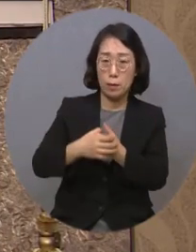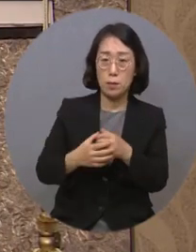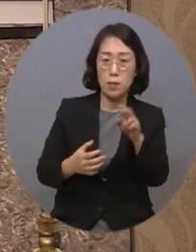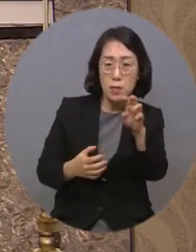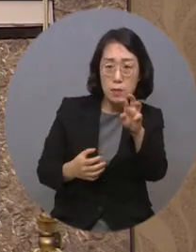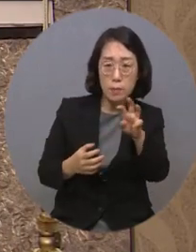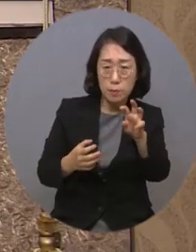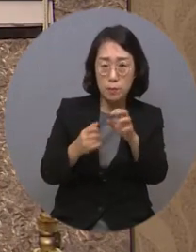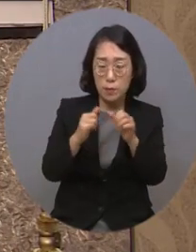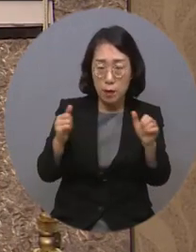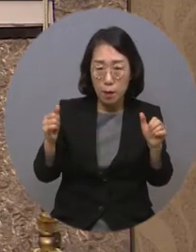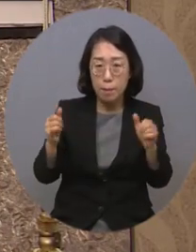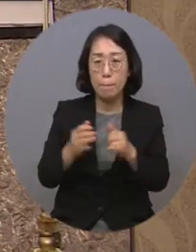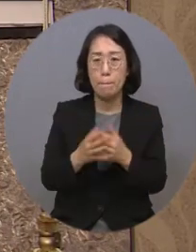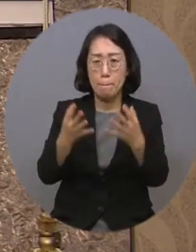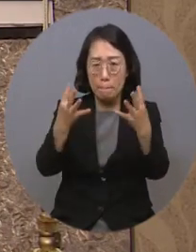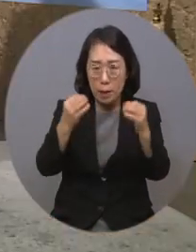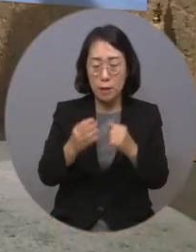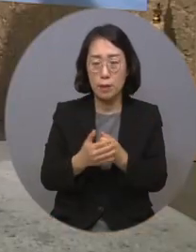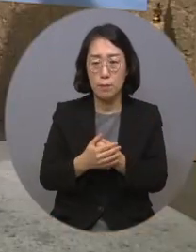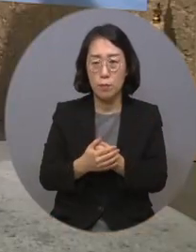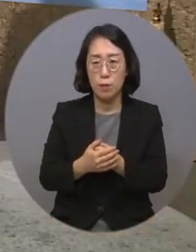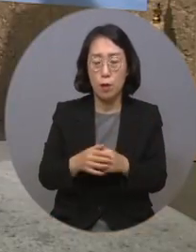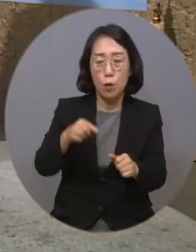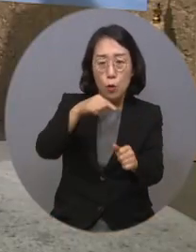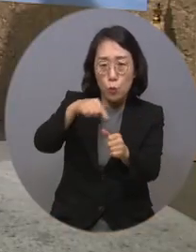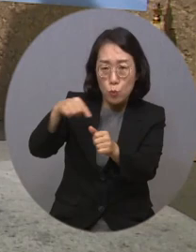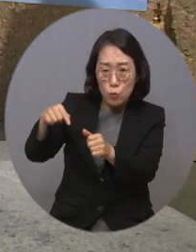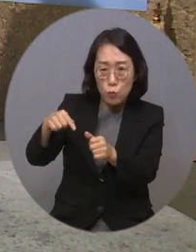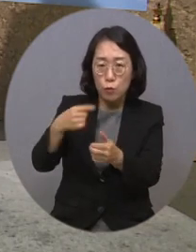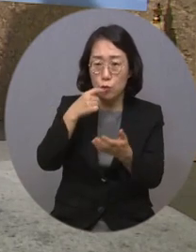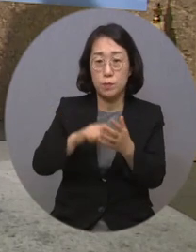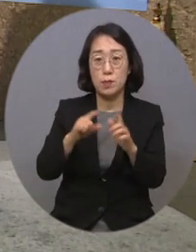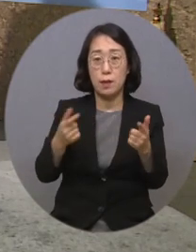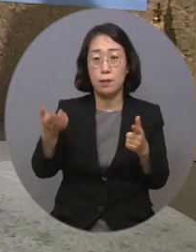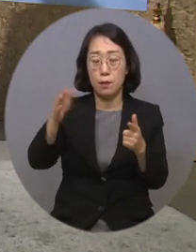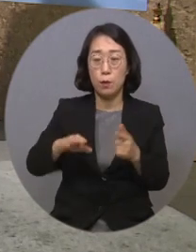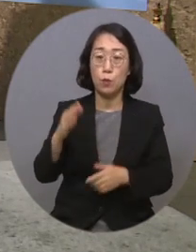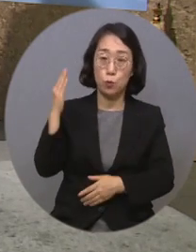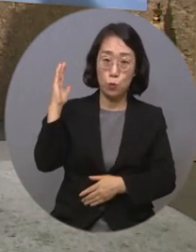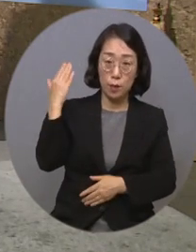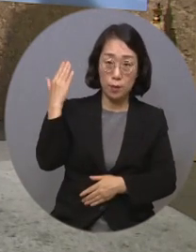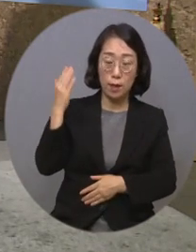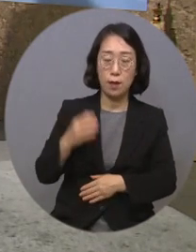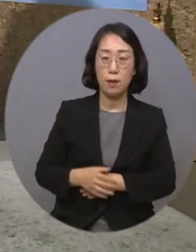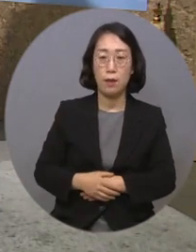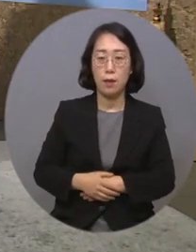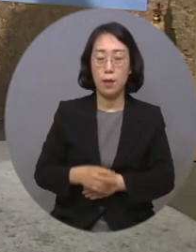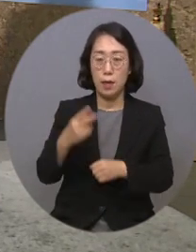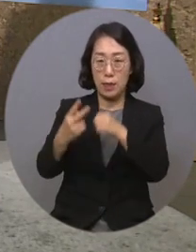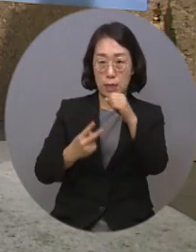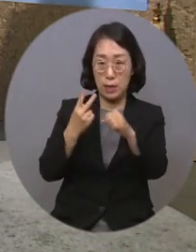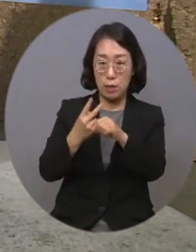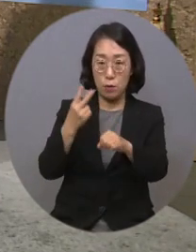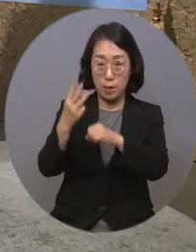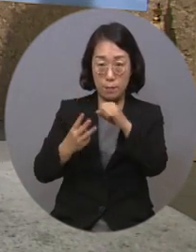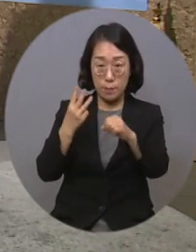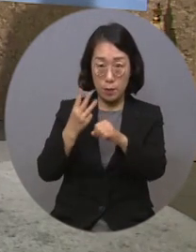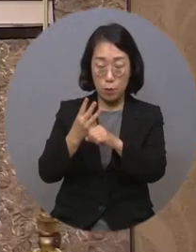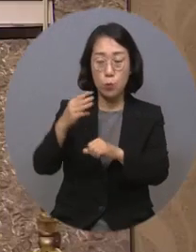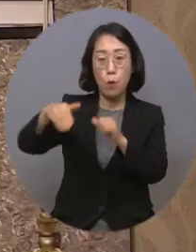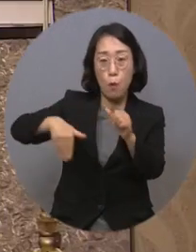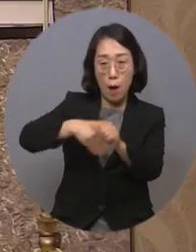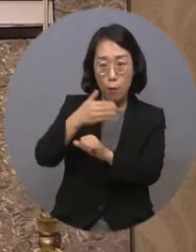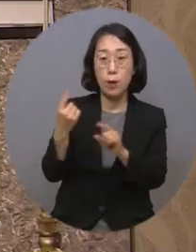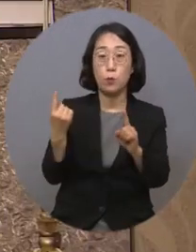그런 상황이라 네. 그래서 이제 교육하기도 어려운 상황이었는데 최근에 이제 그 2, 3년 전부터 처우가 많이 개선되면서